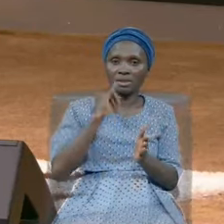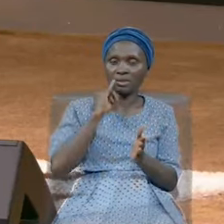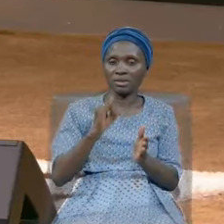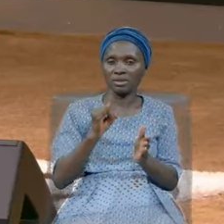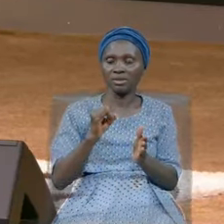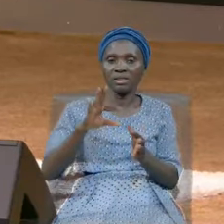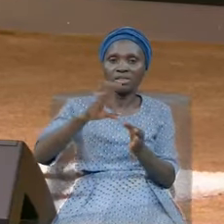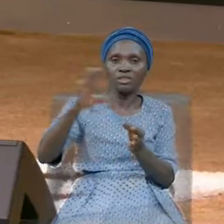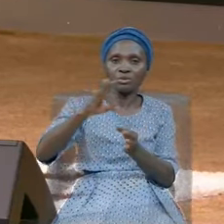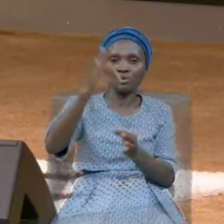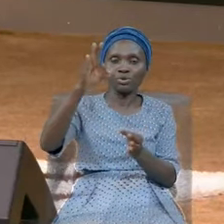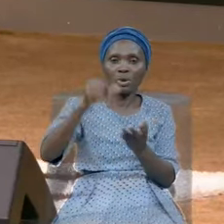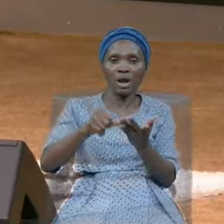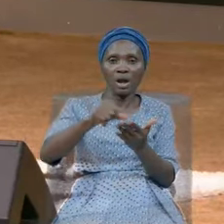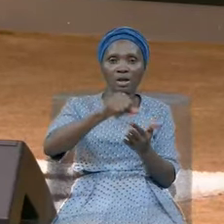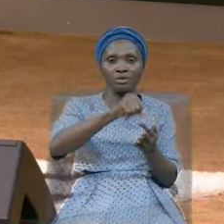Regardez,